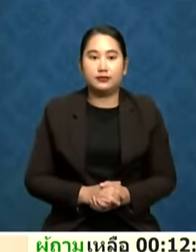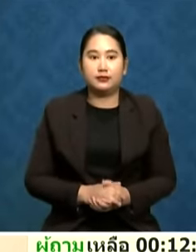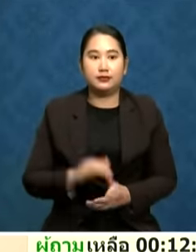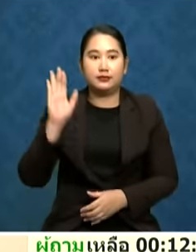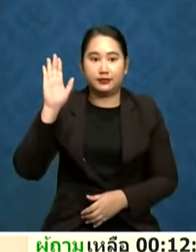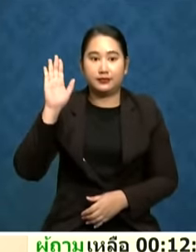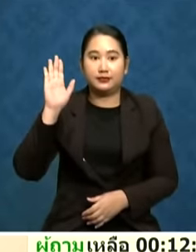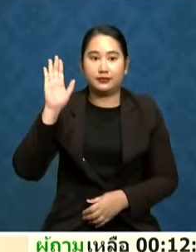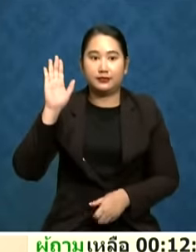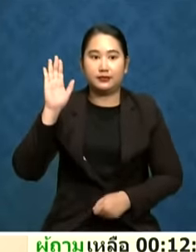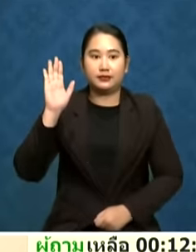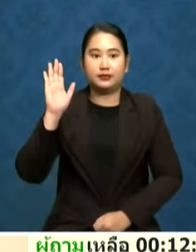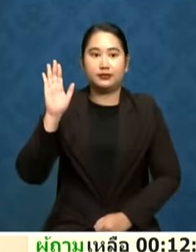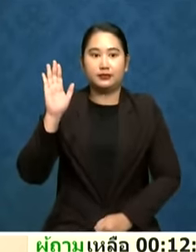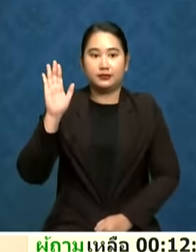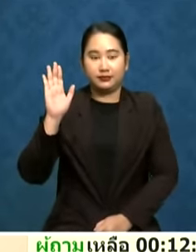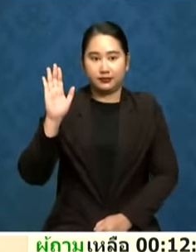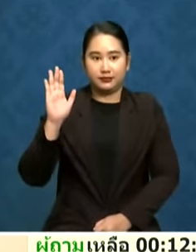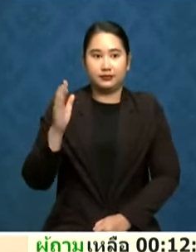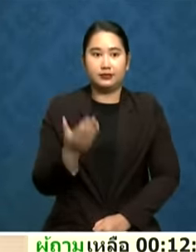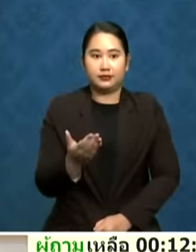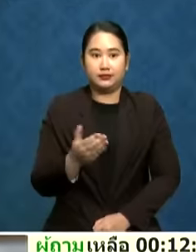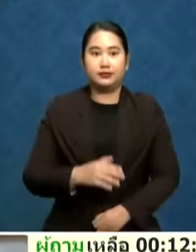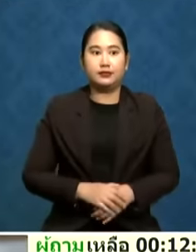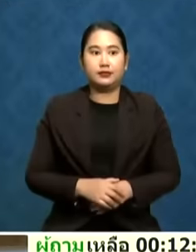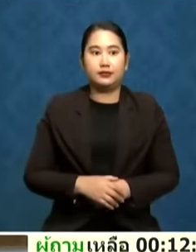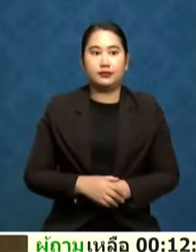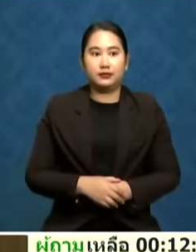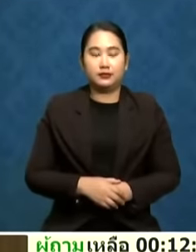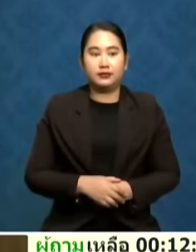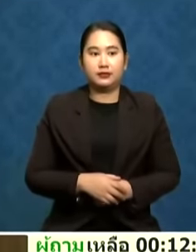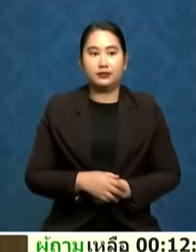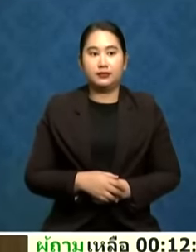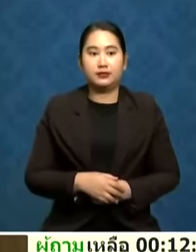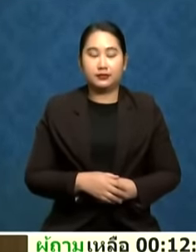ผมยืนขึ้นยกมือพลธิษเชิญครับ ท่านชาวนา ท่านประทวงครับ